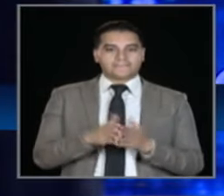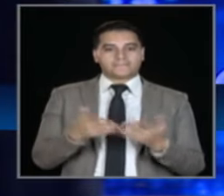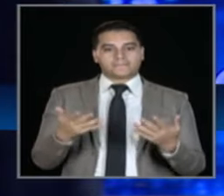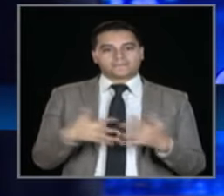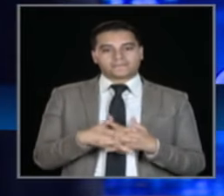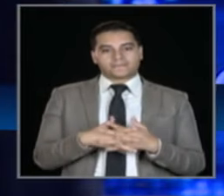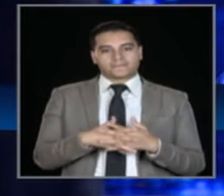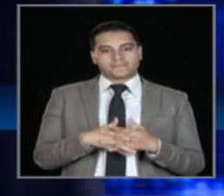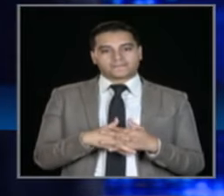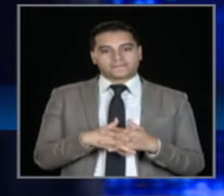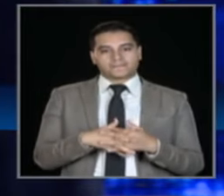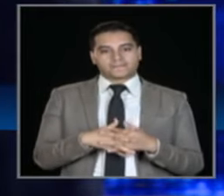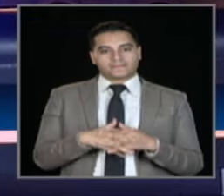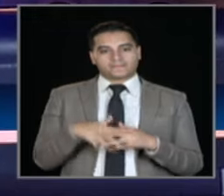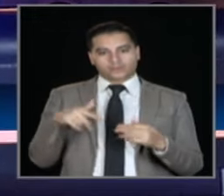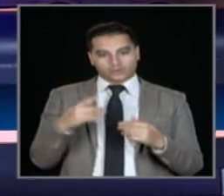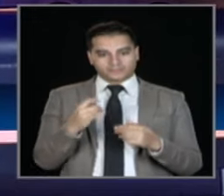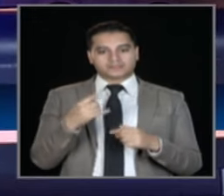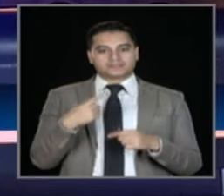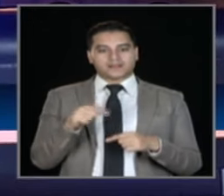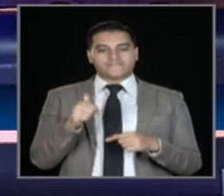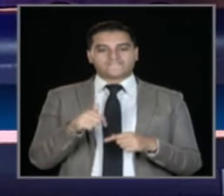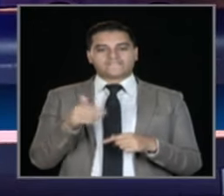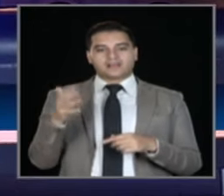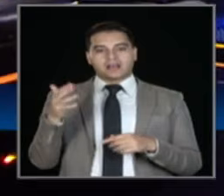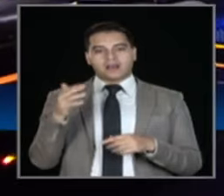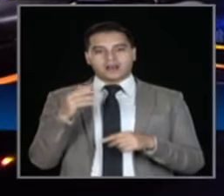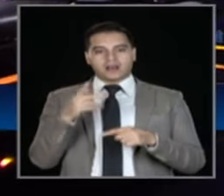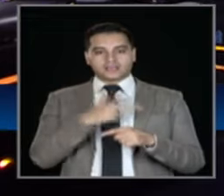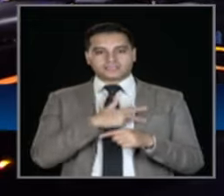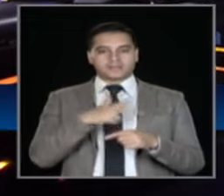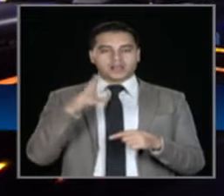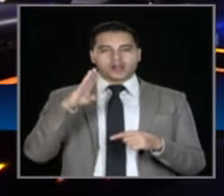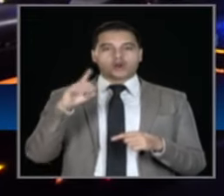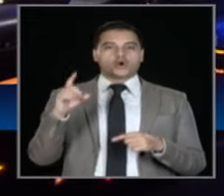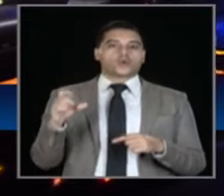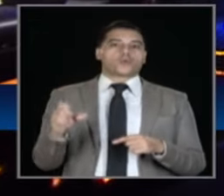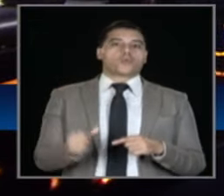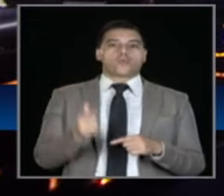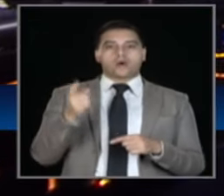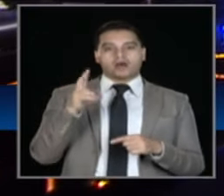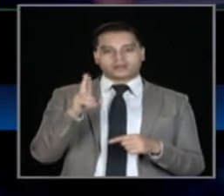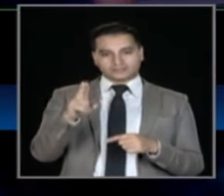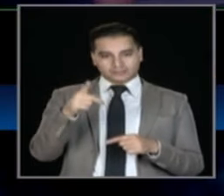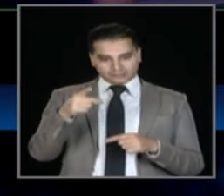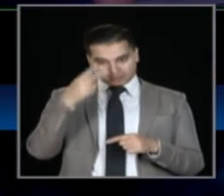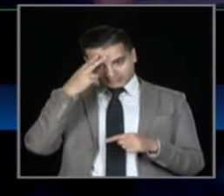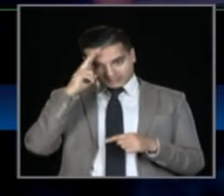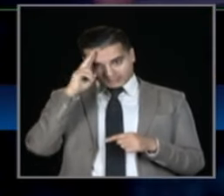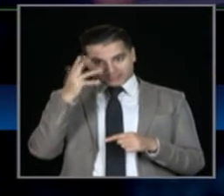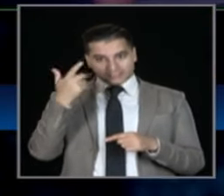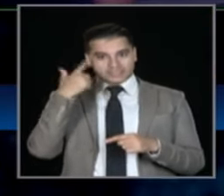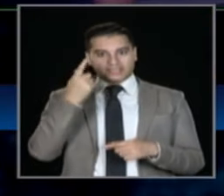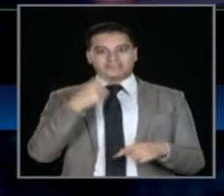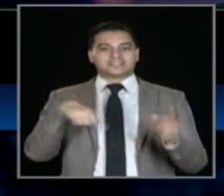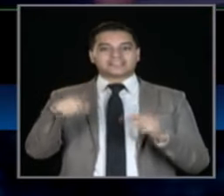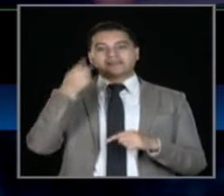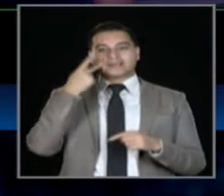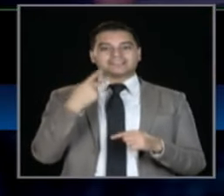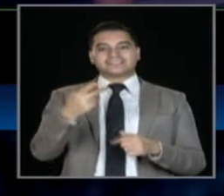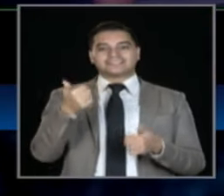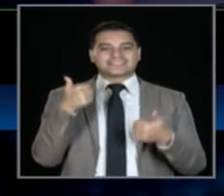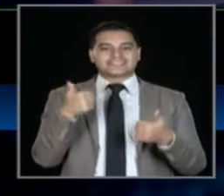28؟ 56؟ صح. يتكون معدن الكوارتز من ثاني أكسيد أحد العناصر، فما هو؟ كوارتز. السيليكون.